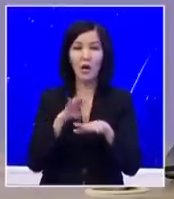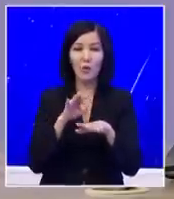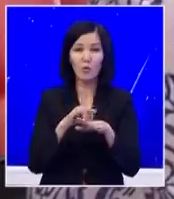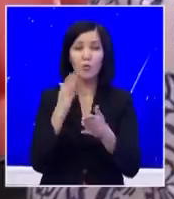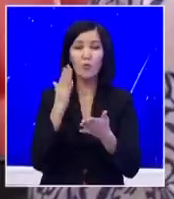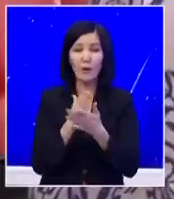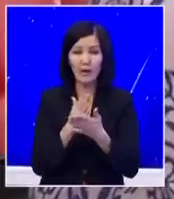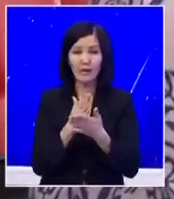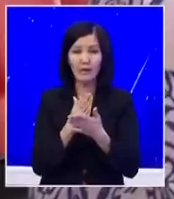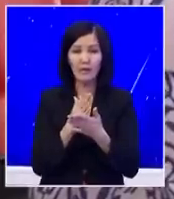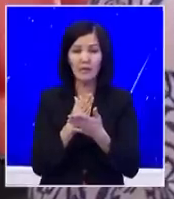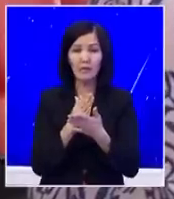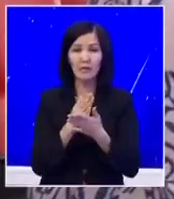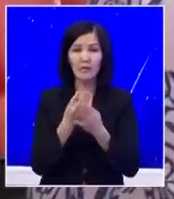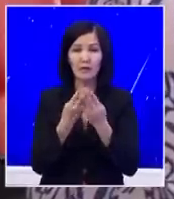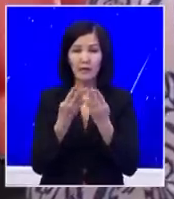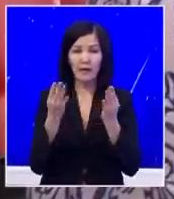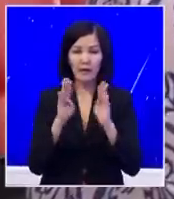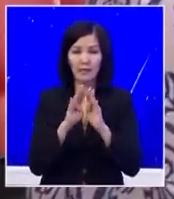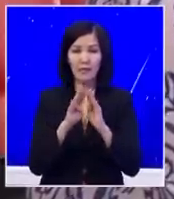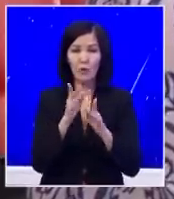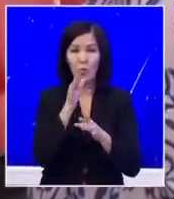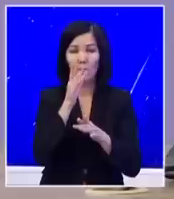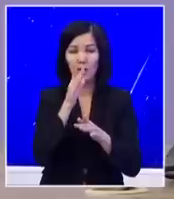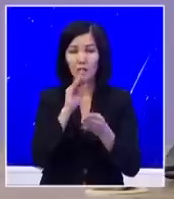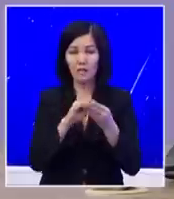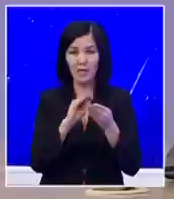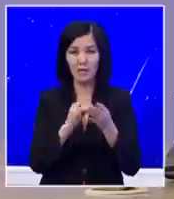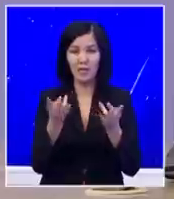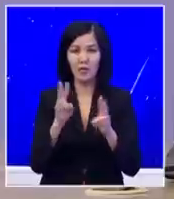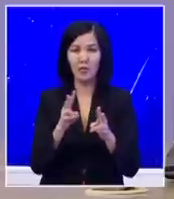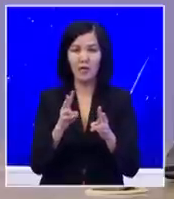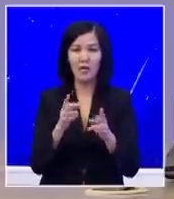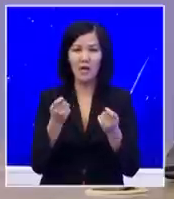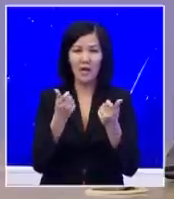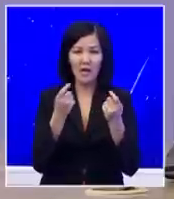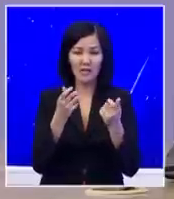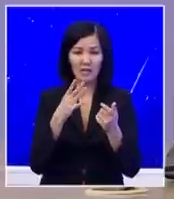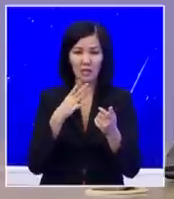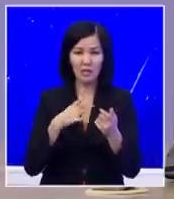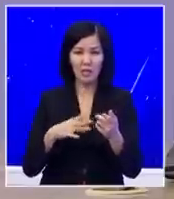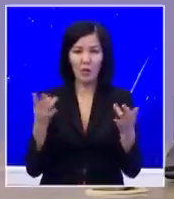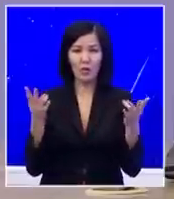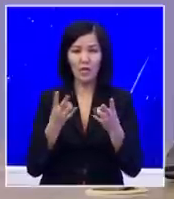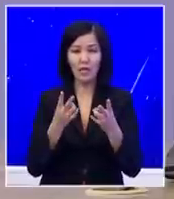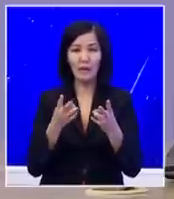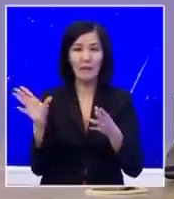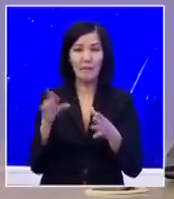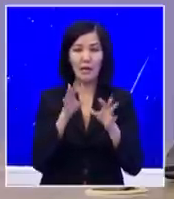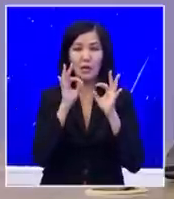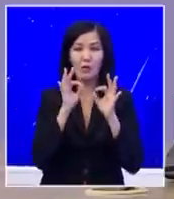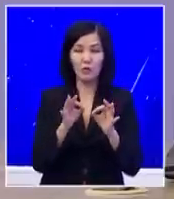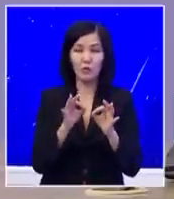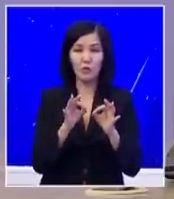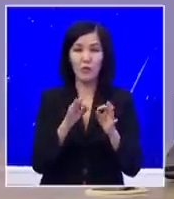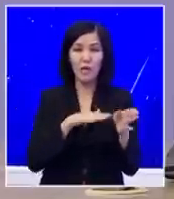бар әлі. Қазіргі кезде карантин режимі әлі сақталуда. Кішкене шыдау керек, бәрі дұрыс жұмыс істеліп